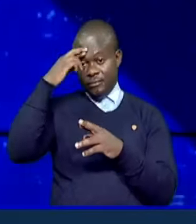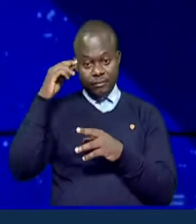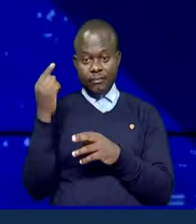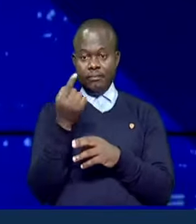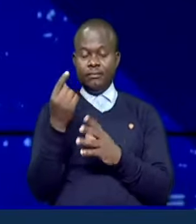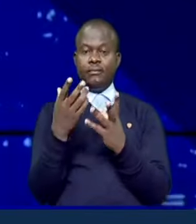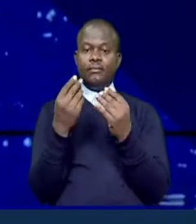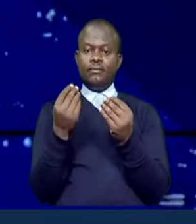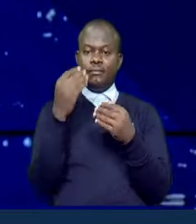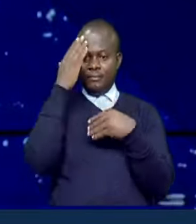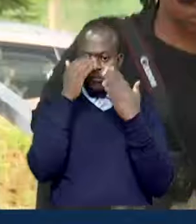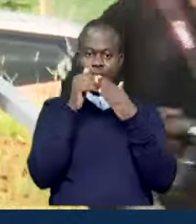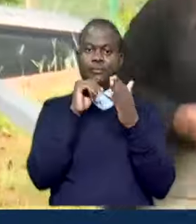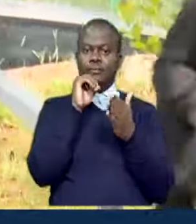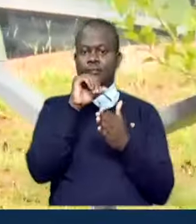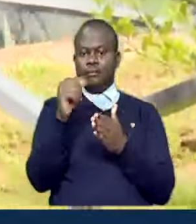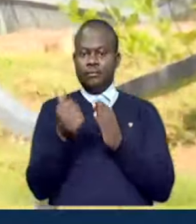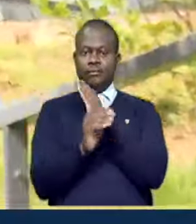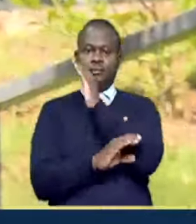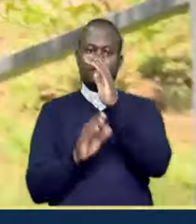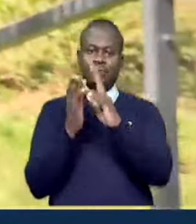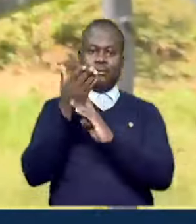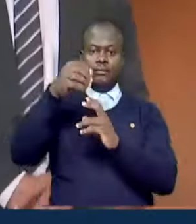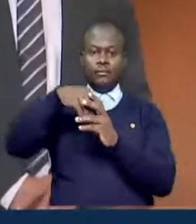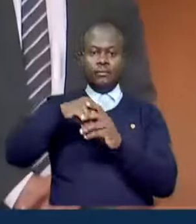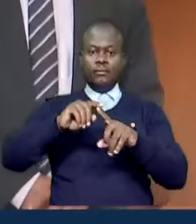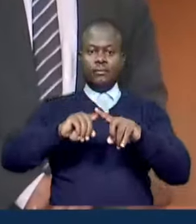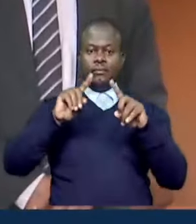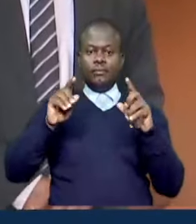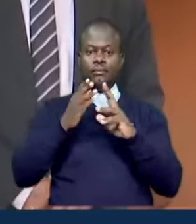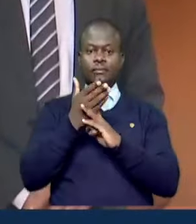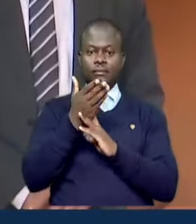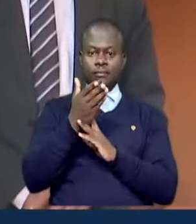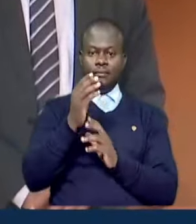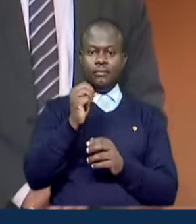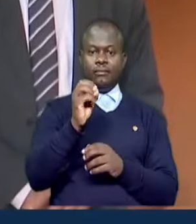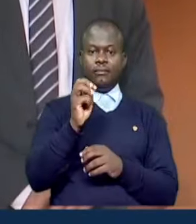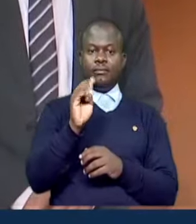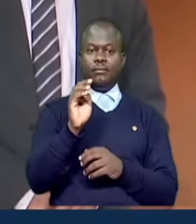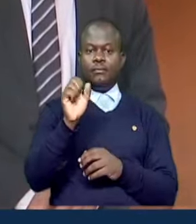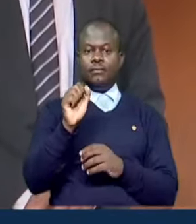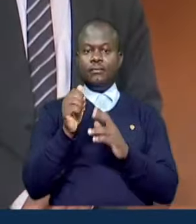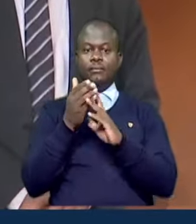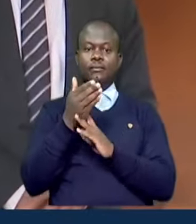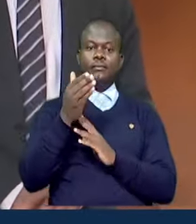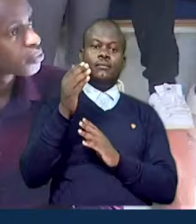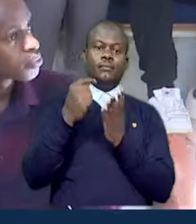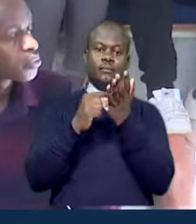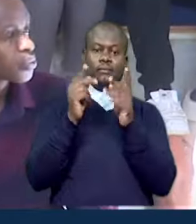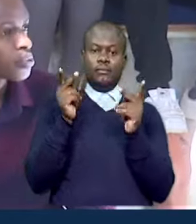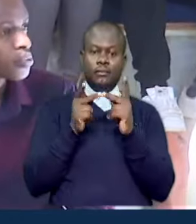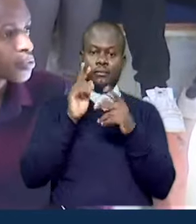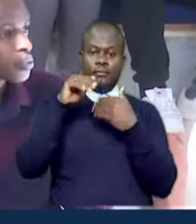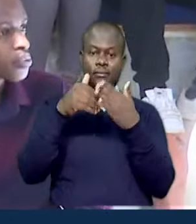woroshye kuko nta kindi gihugu unyuramo, bitandukanye no kunyuramo guca Mombasa bigasaba kunyura Uganda, aho hose ugenda